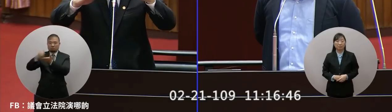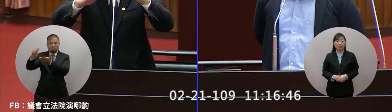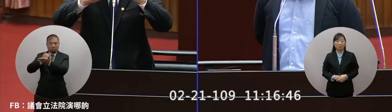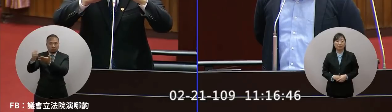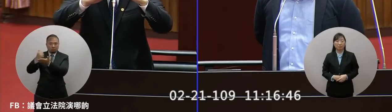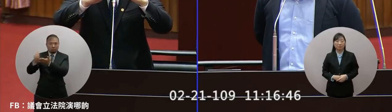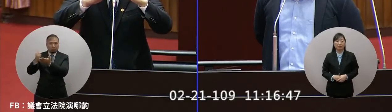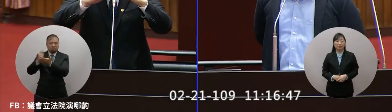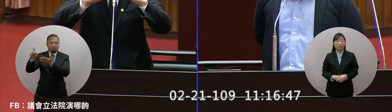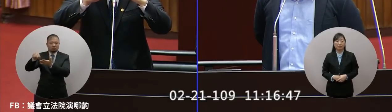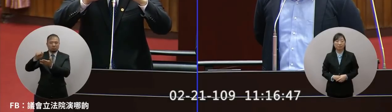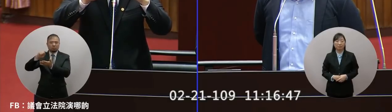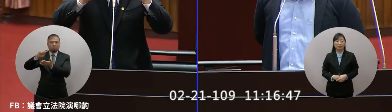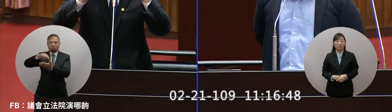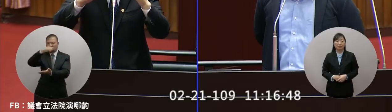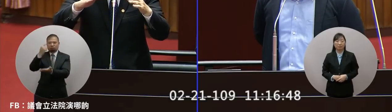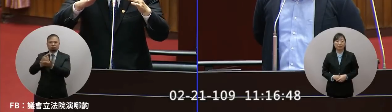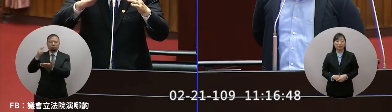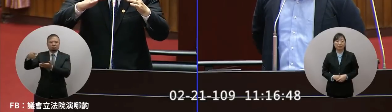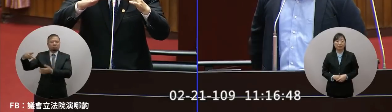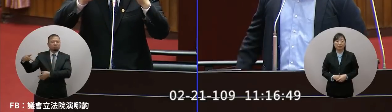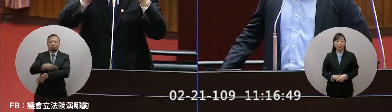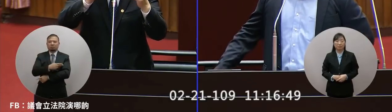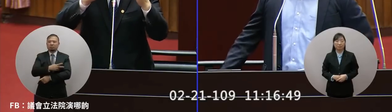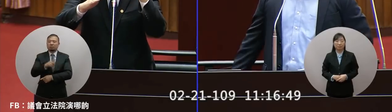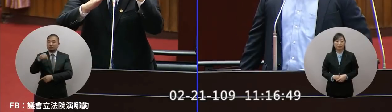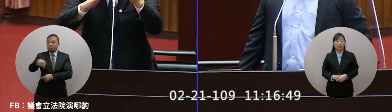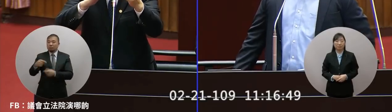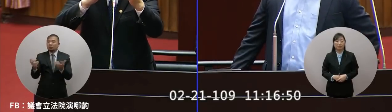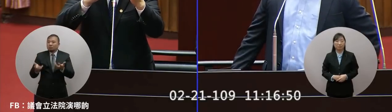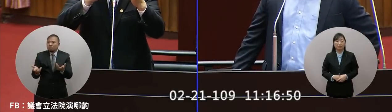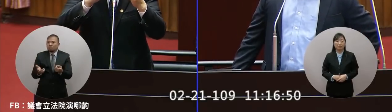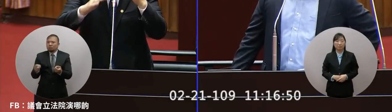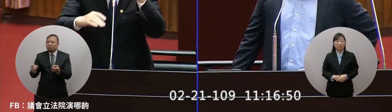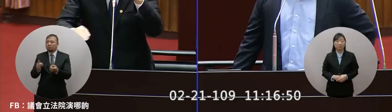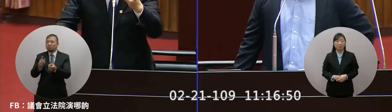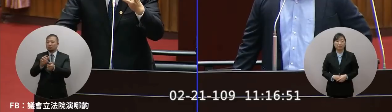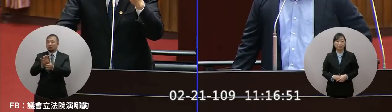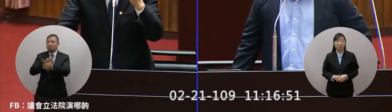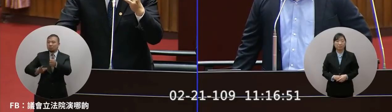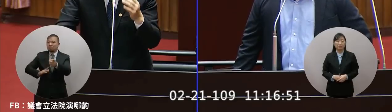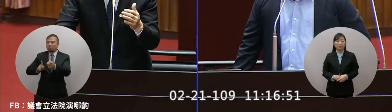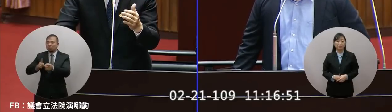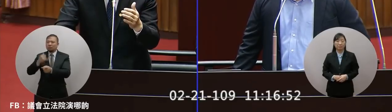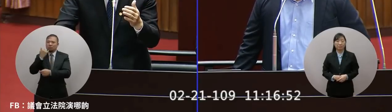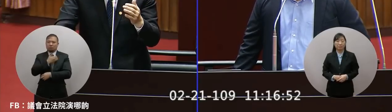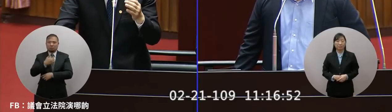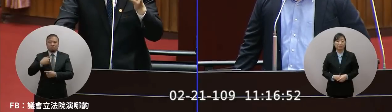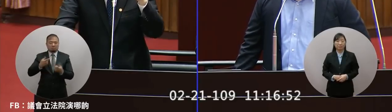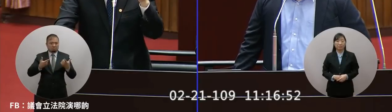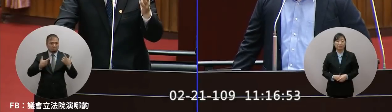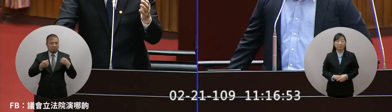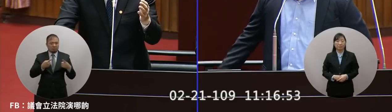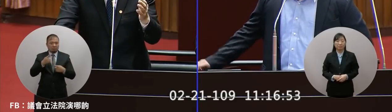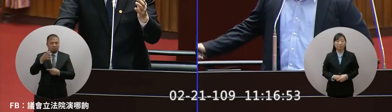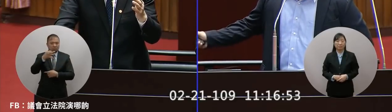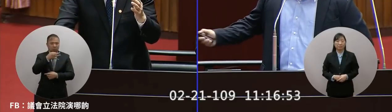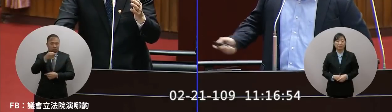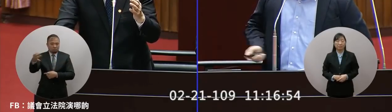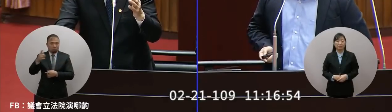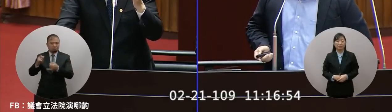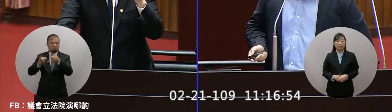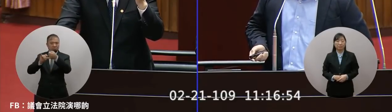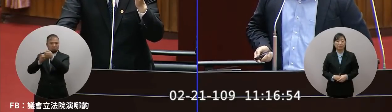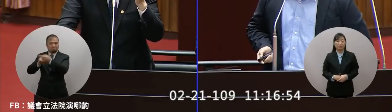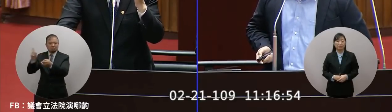突然制裁的情况之下呢，发生了这个他们拿不到。相关的货款的这个状况，所以就我们了